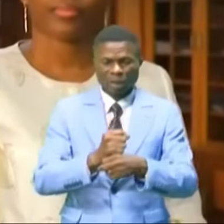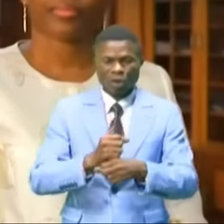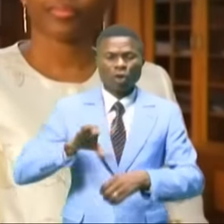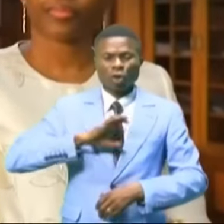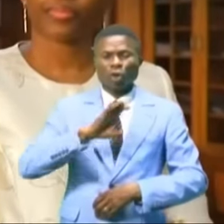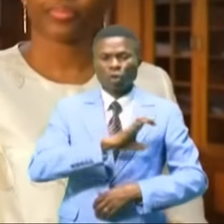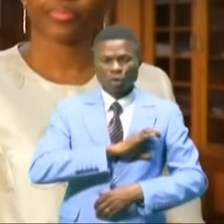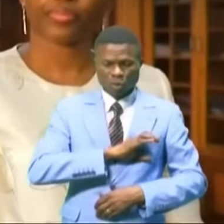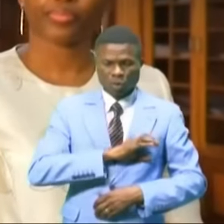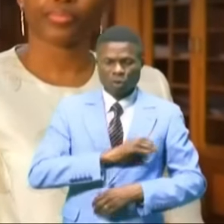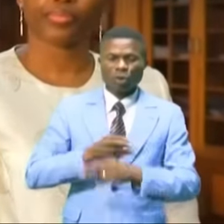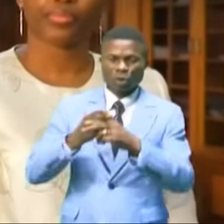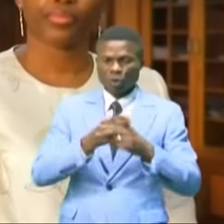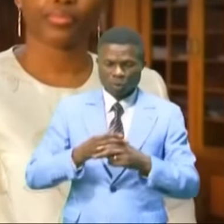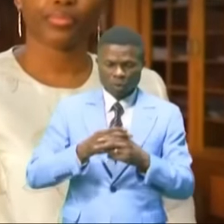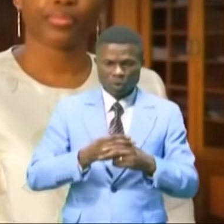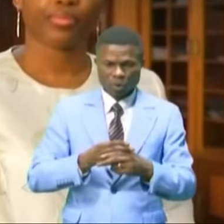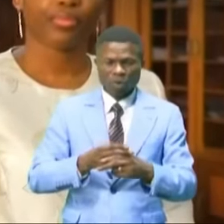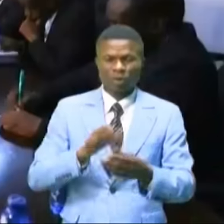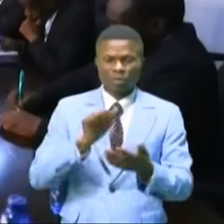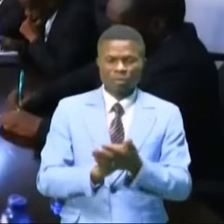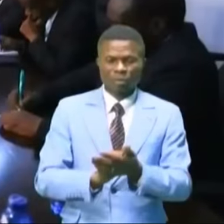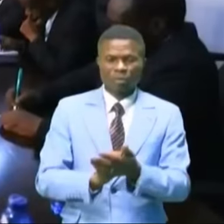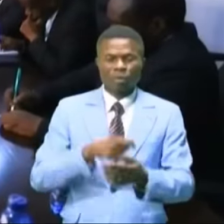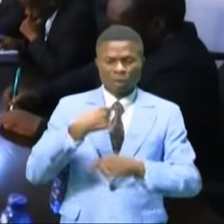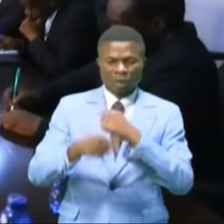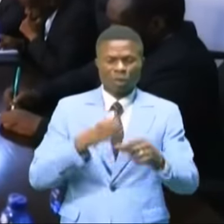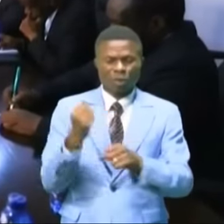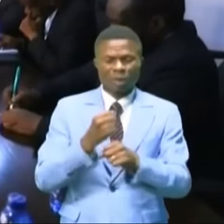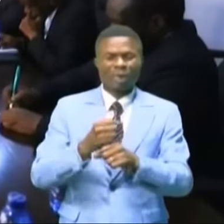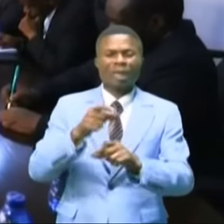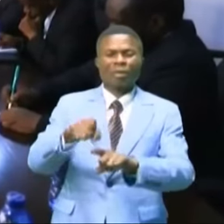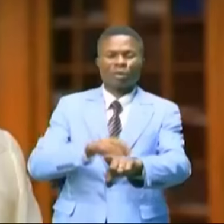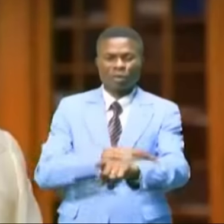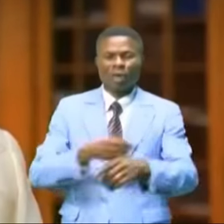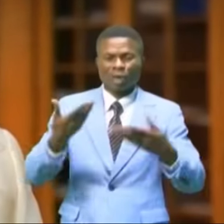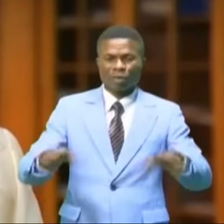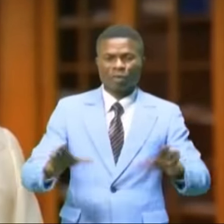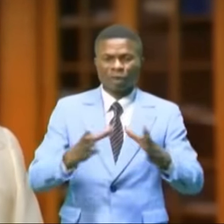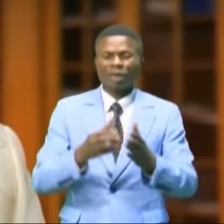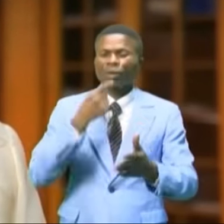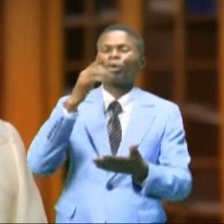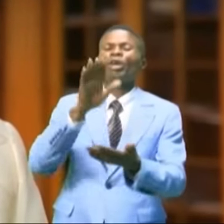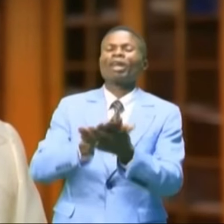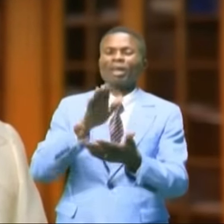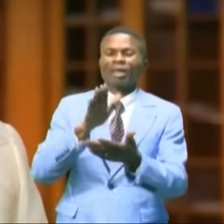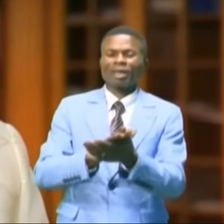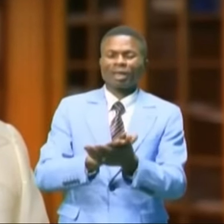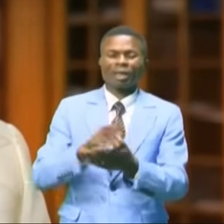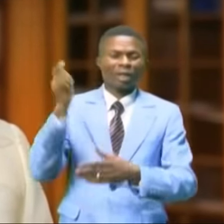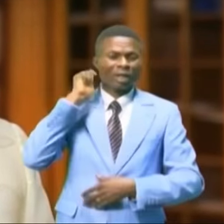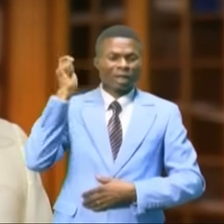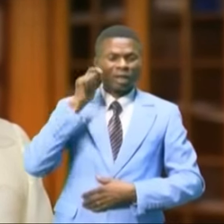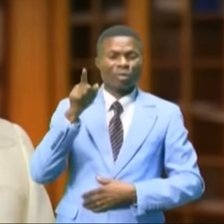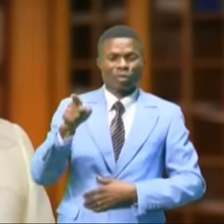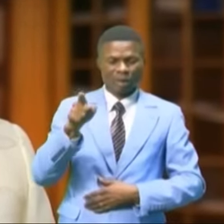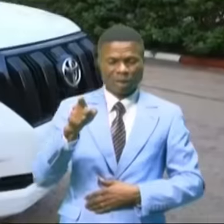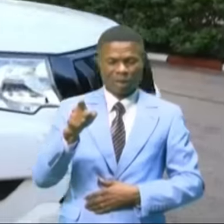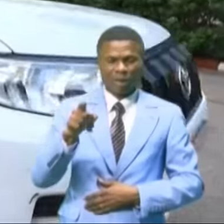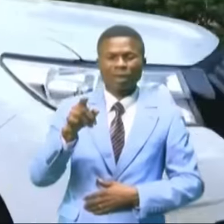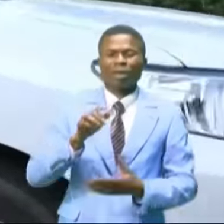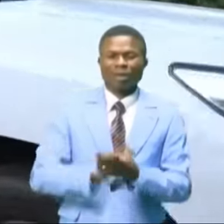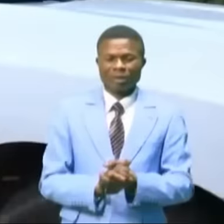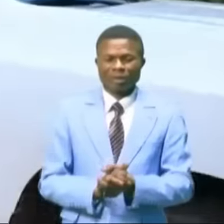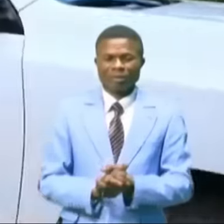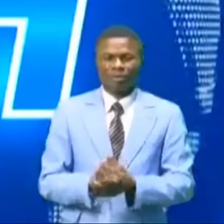commission ARE-SNEL. Pour cela, la longue séance de travail s'est clôturée par le remerciement du professeur Sandrine Mubenga.